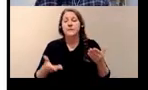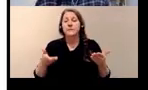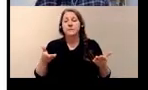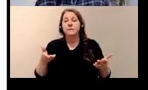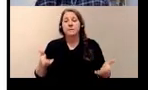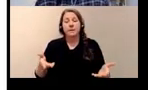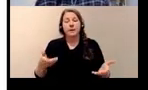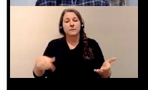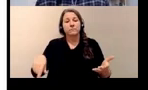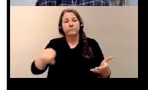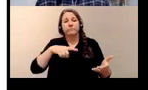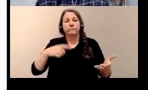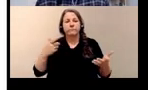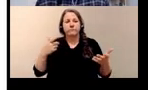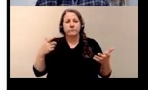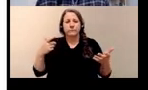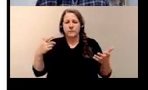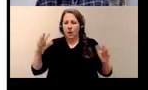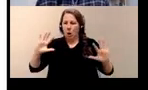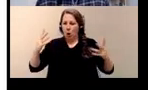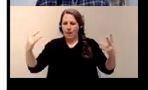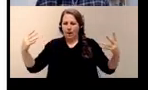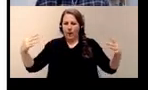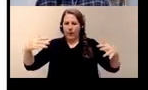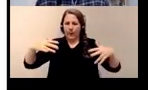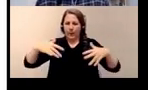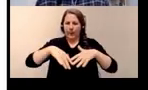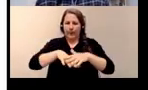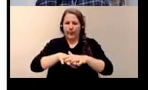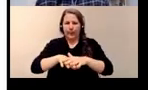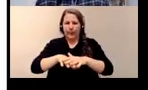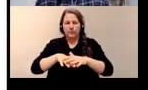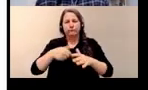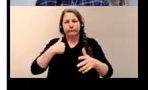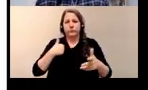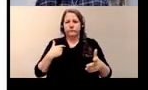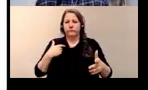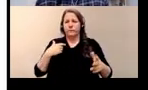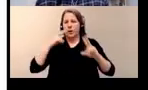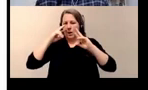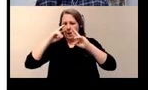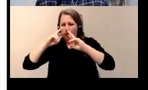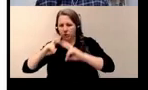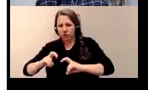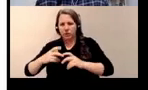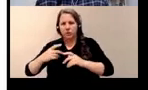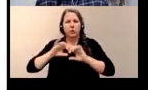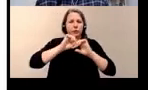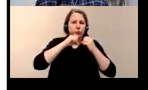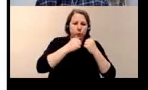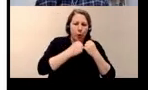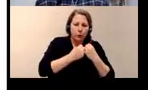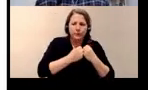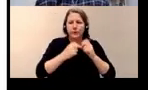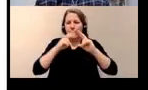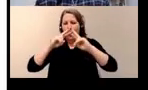aussi ancré dans tout un mouvement, hein, dans tout un champ de recherche, hein, en sociologie, en anthropologie,